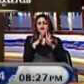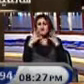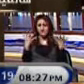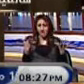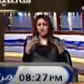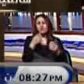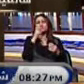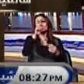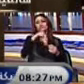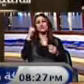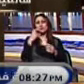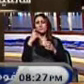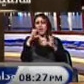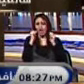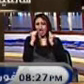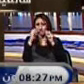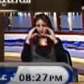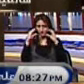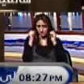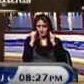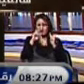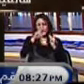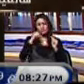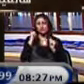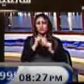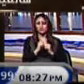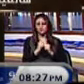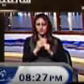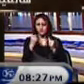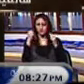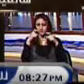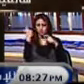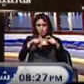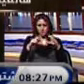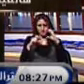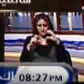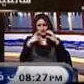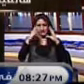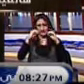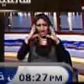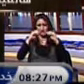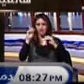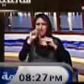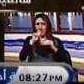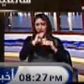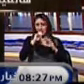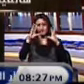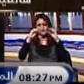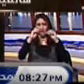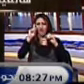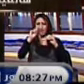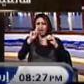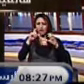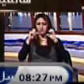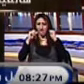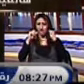برنامج حضرتك بنناشد جميع الناس ان هي تحاول ان هي تدقق في اختيار المكان اللي هتشتري منه